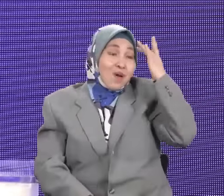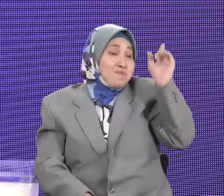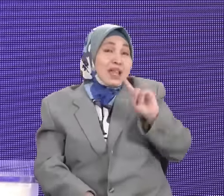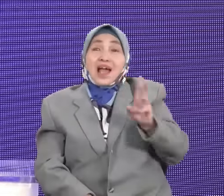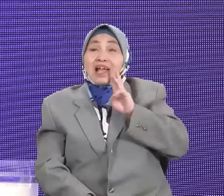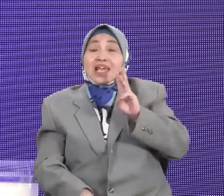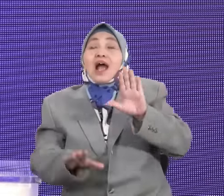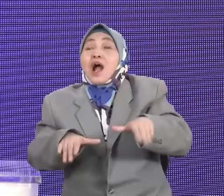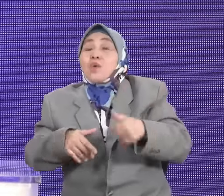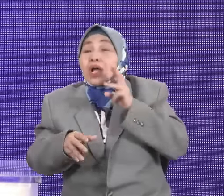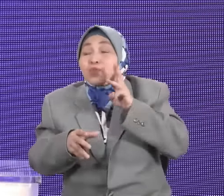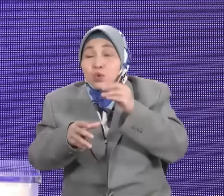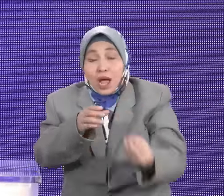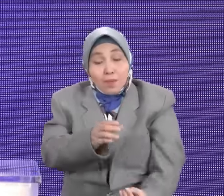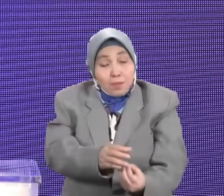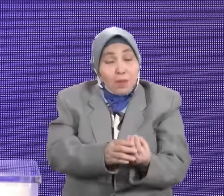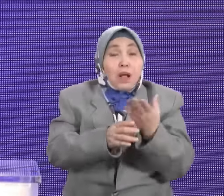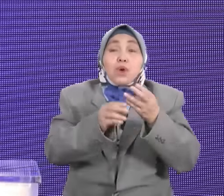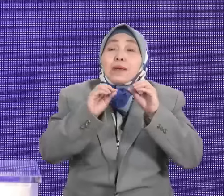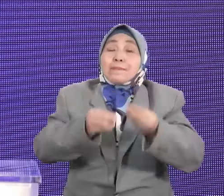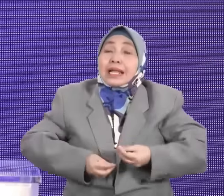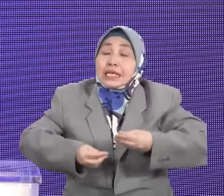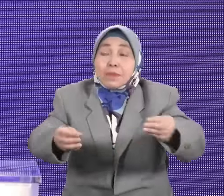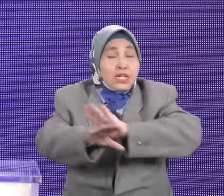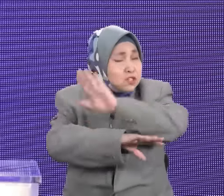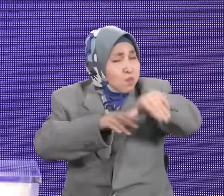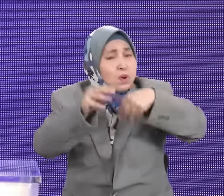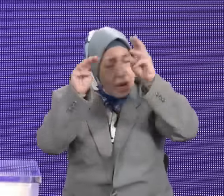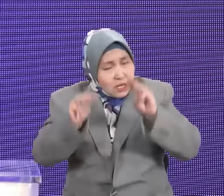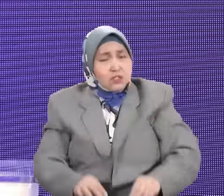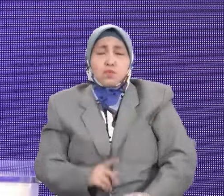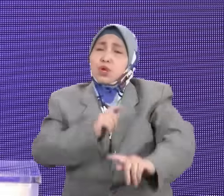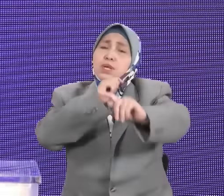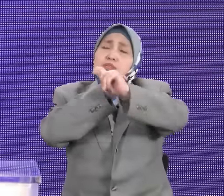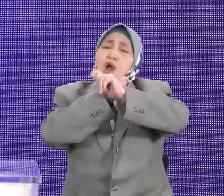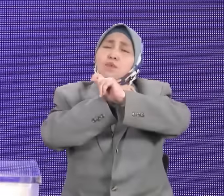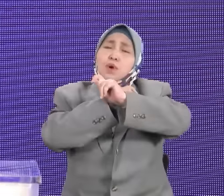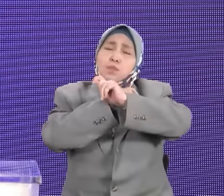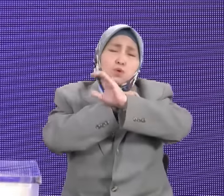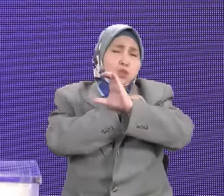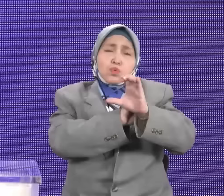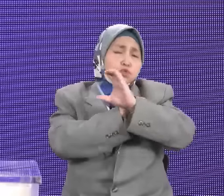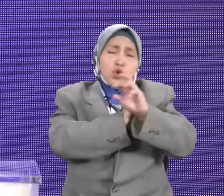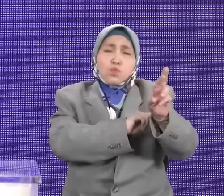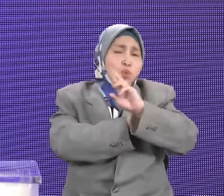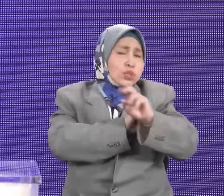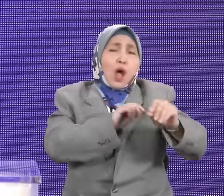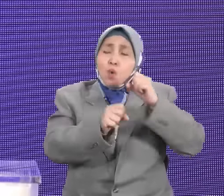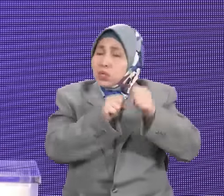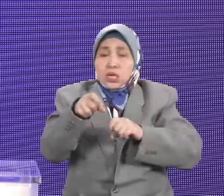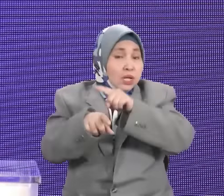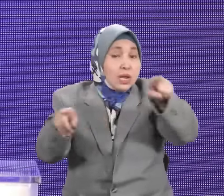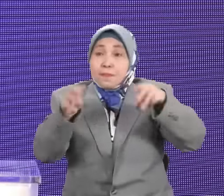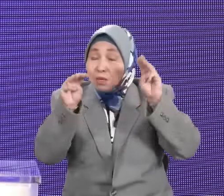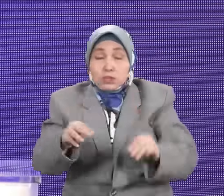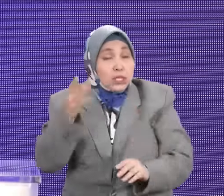dikeluarkan macam mana air itu boleh Bagi pada seluruh manusia boleh bertahan sampai berpuluh beratus tahun kamu tak tahu tetapi